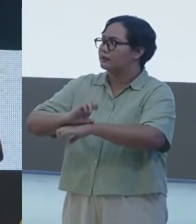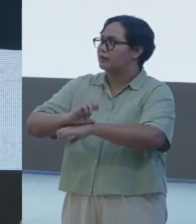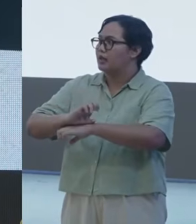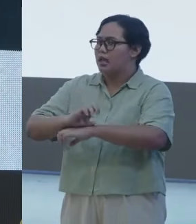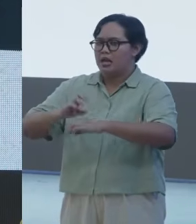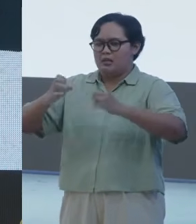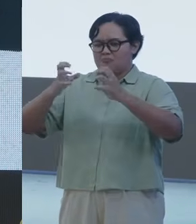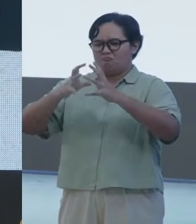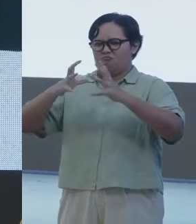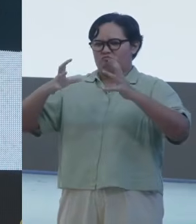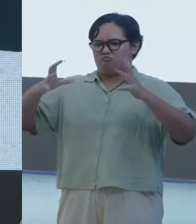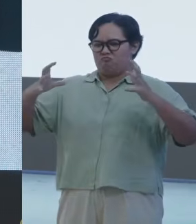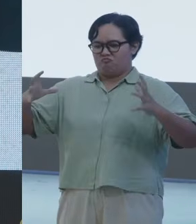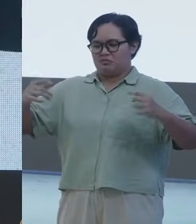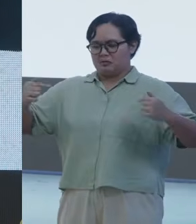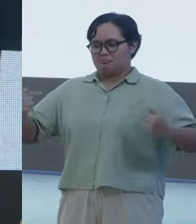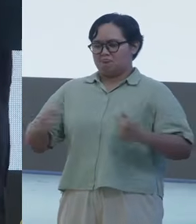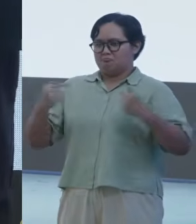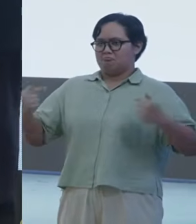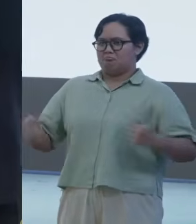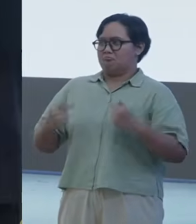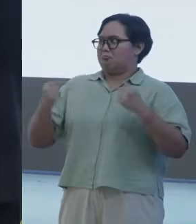foremost, the chief of all sinners.